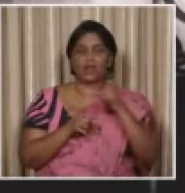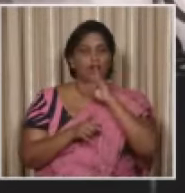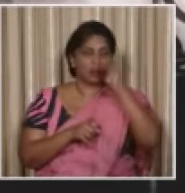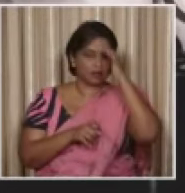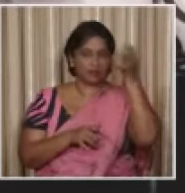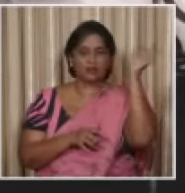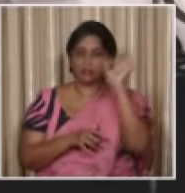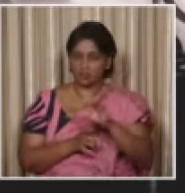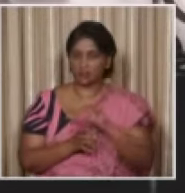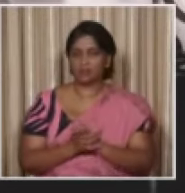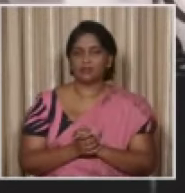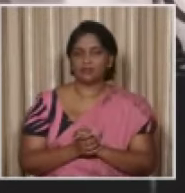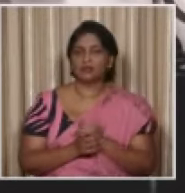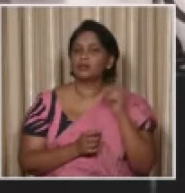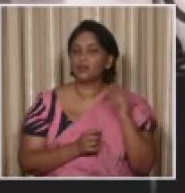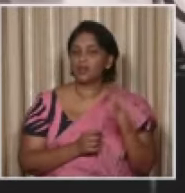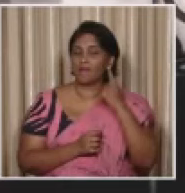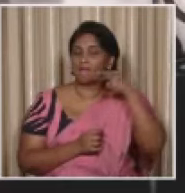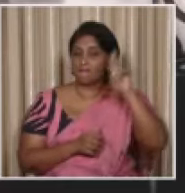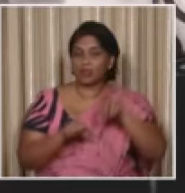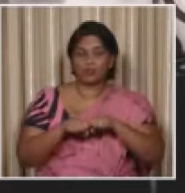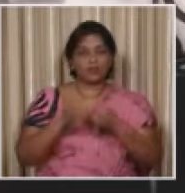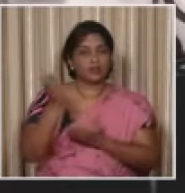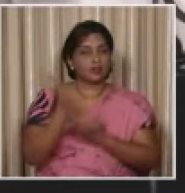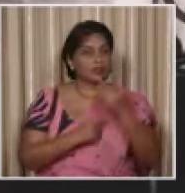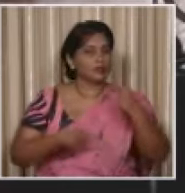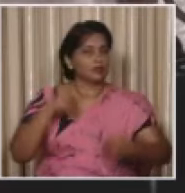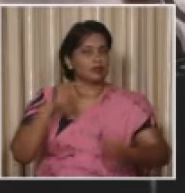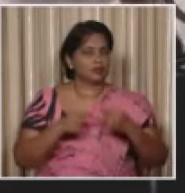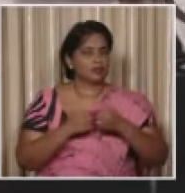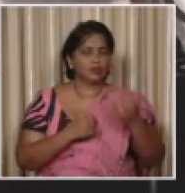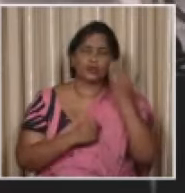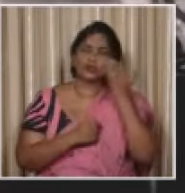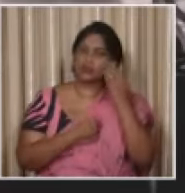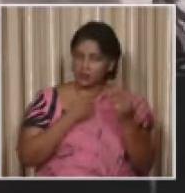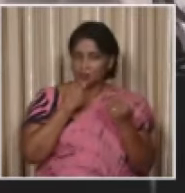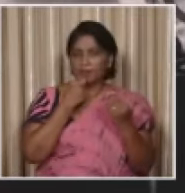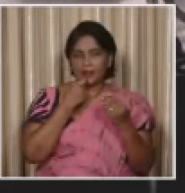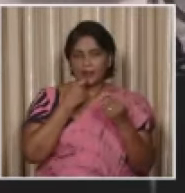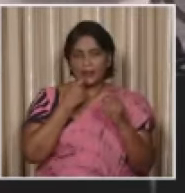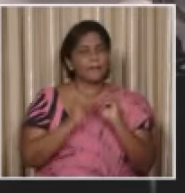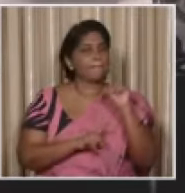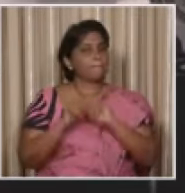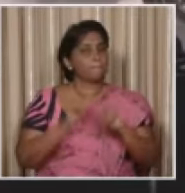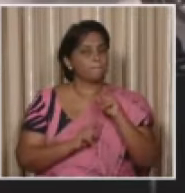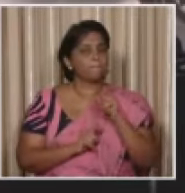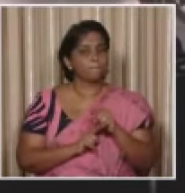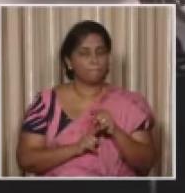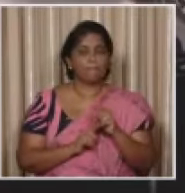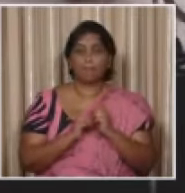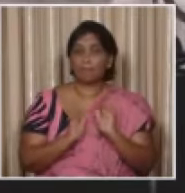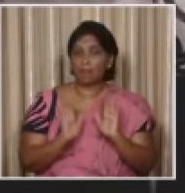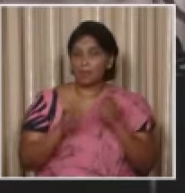पुटे वाडि करे मे विश्वास भंग विवाद पवत्वीमेम पेन्नुम करन्ने पार्लिमेंतु आरंभ